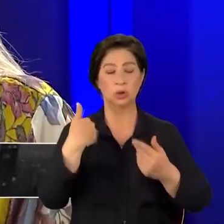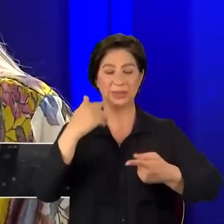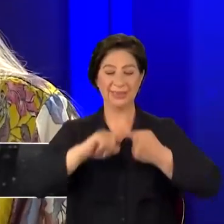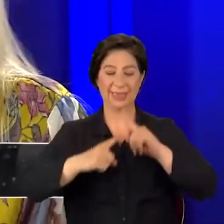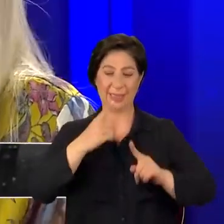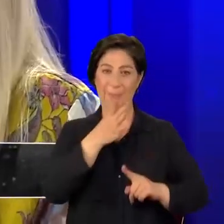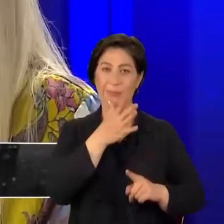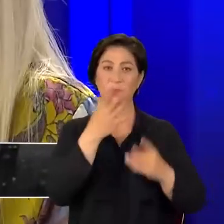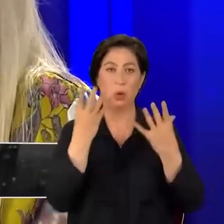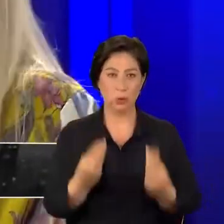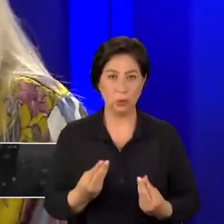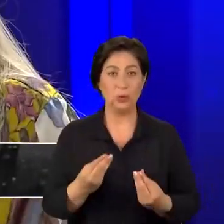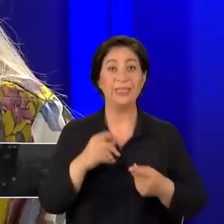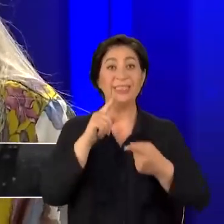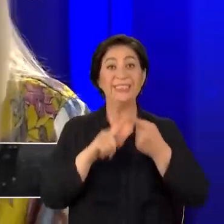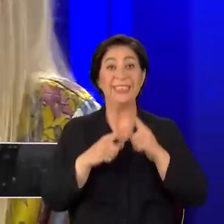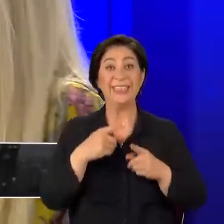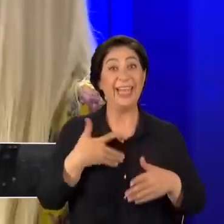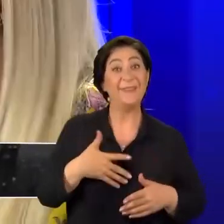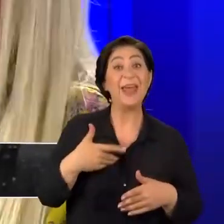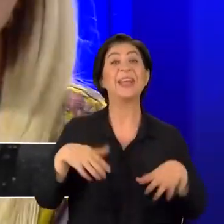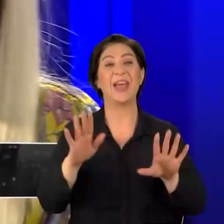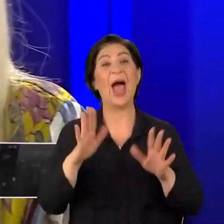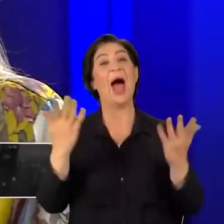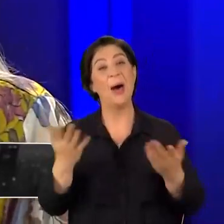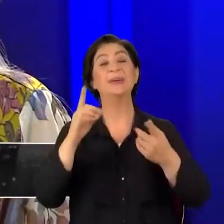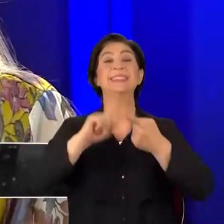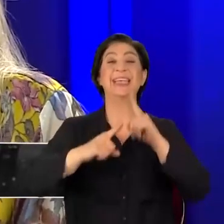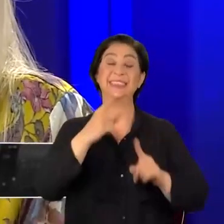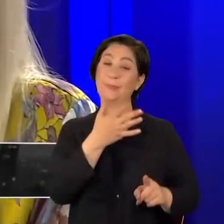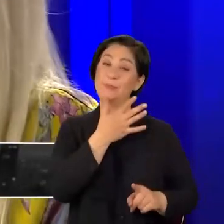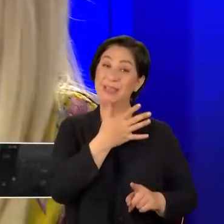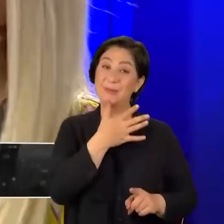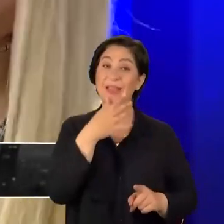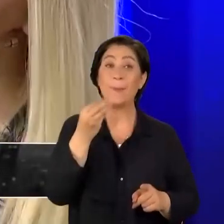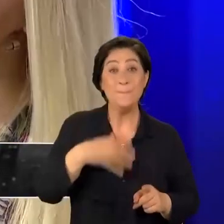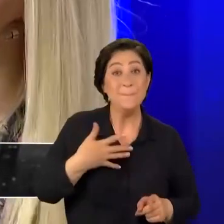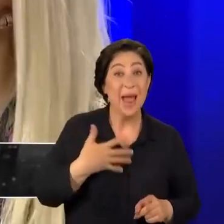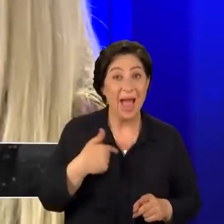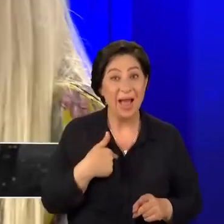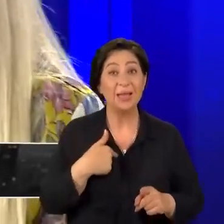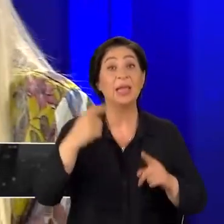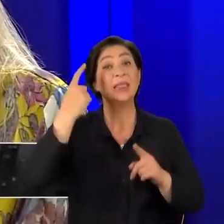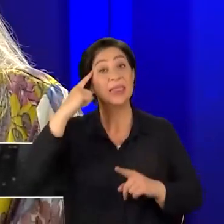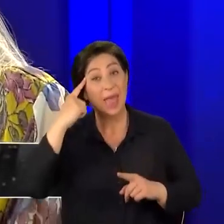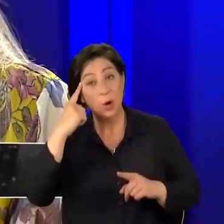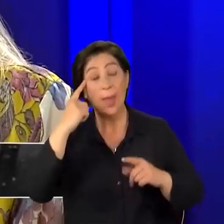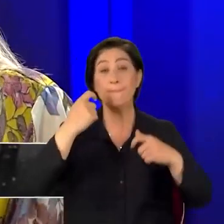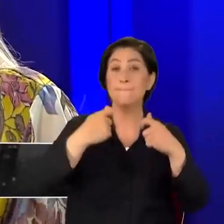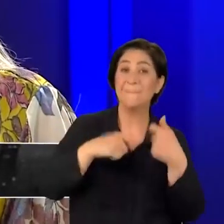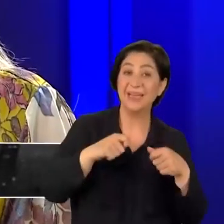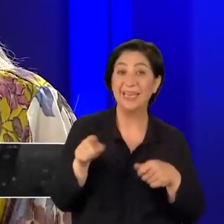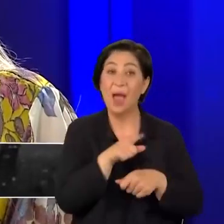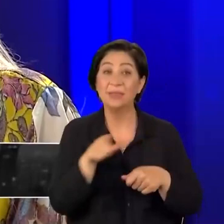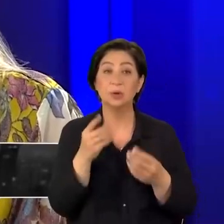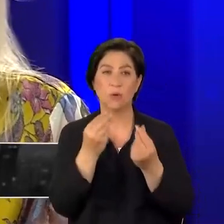bilimci oldum. O yüzden de siyasete ilgi duymuyorum. Ama siyaset bilimine ilgi duyuyorum, öyle söyleyeyim. Olayın teorisiyle pratiği arasında çok büyük